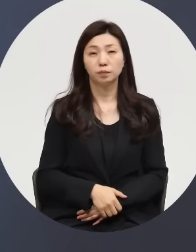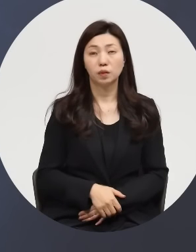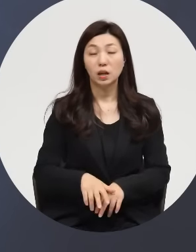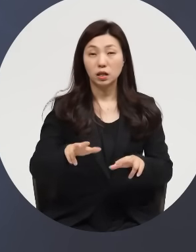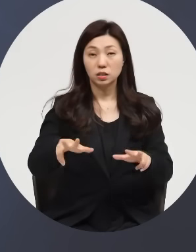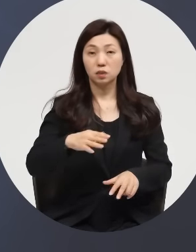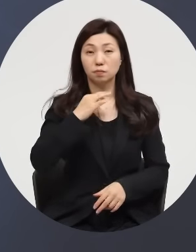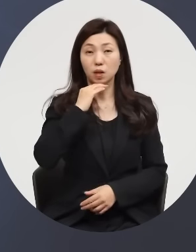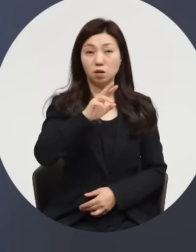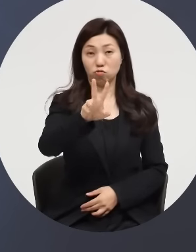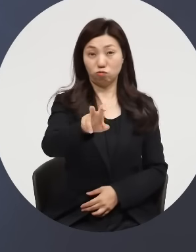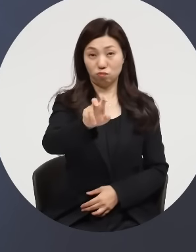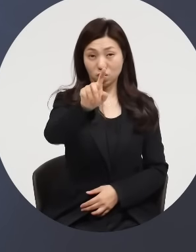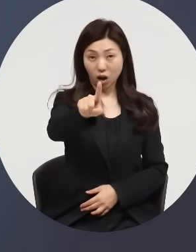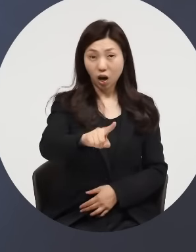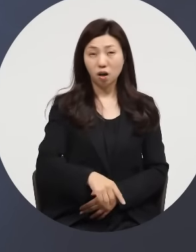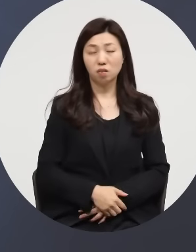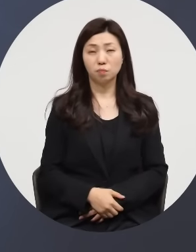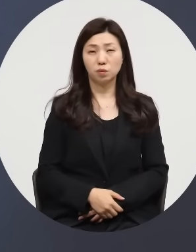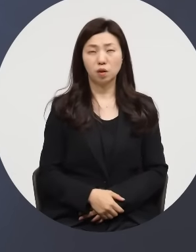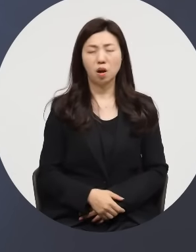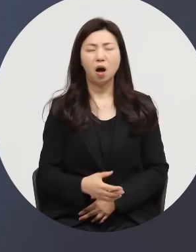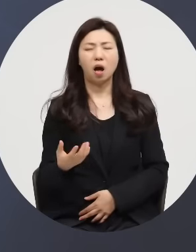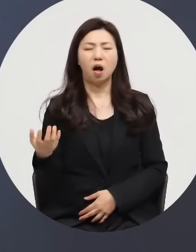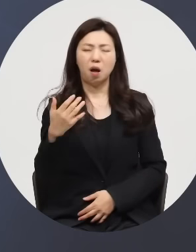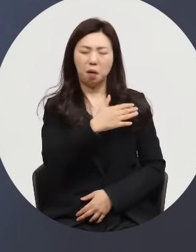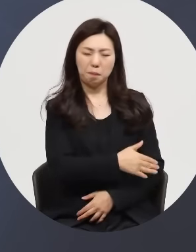우선 21살이란 것만 해도 재벌